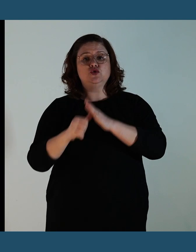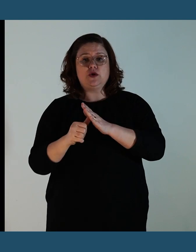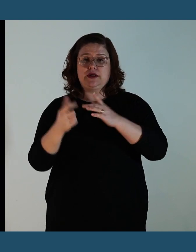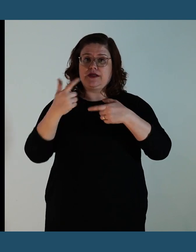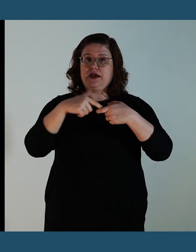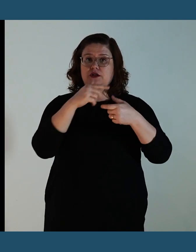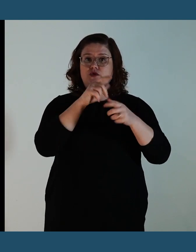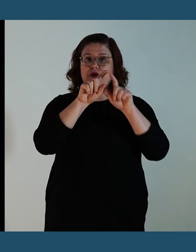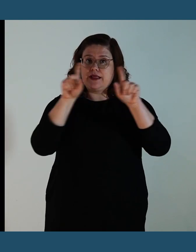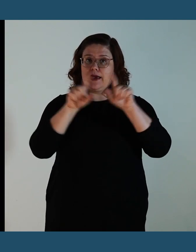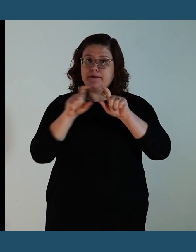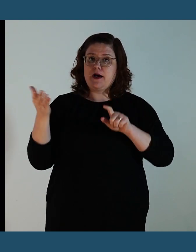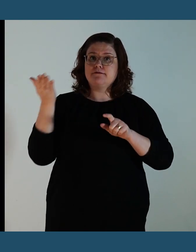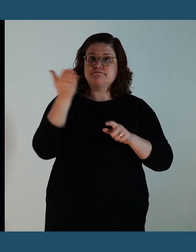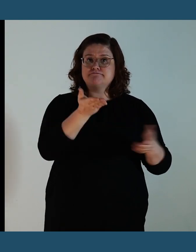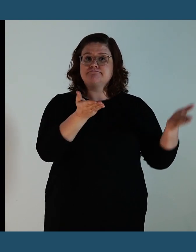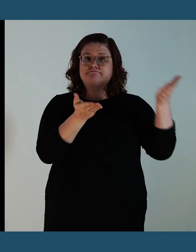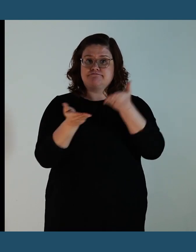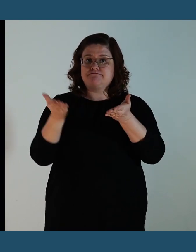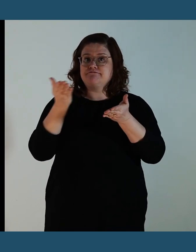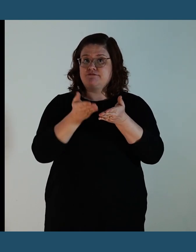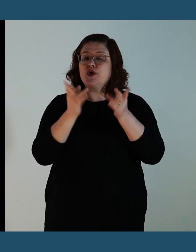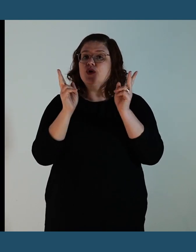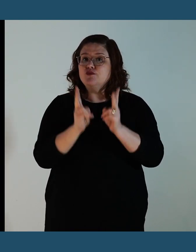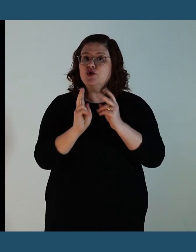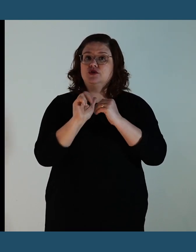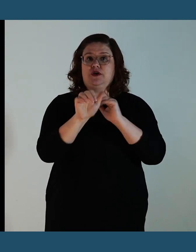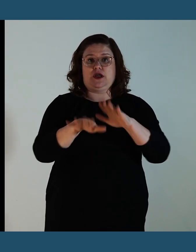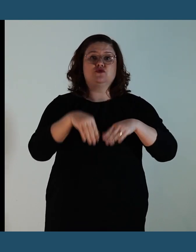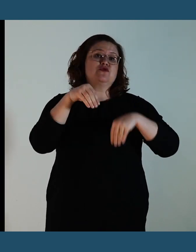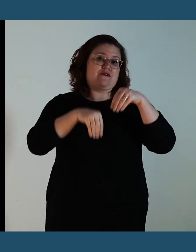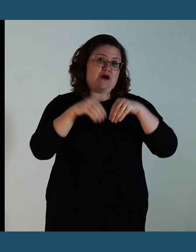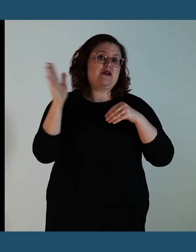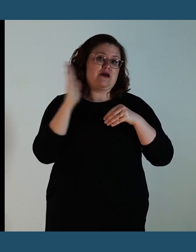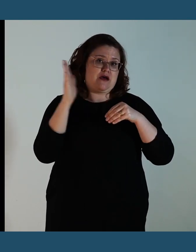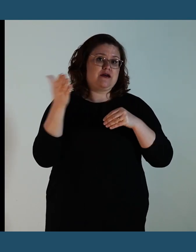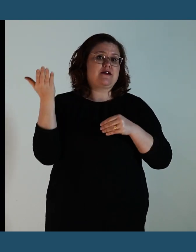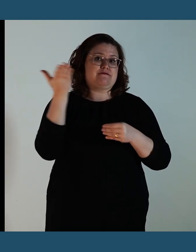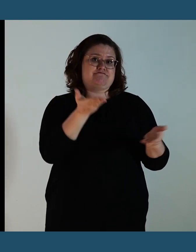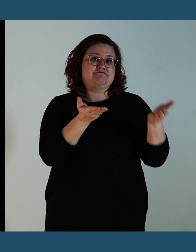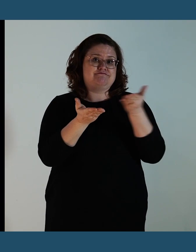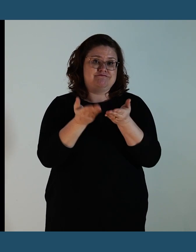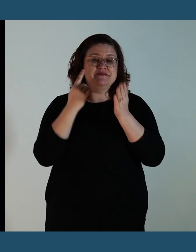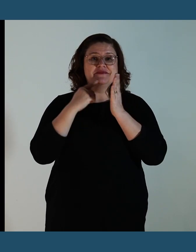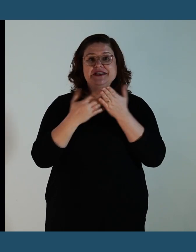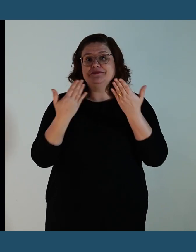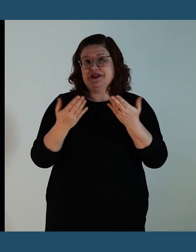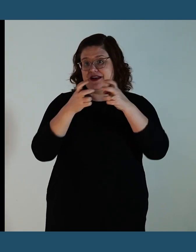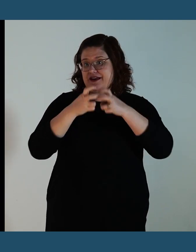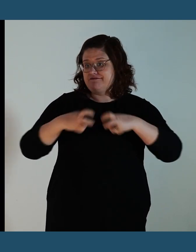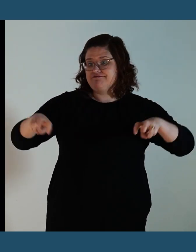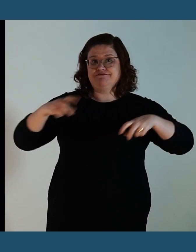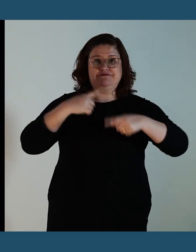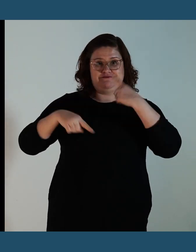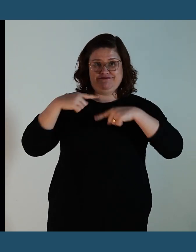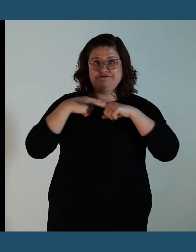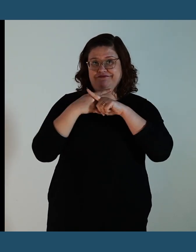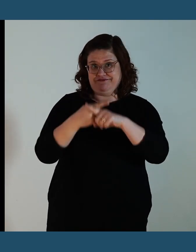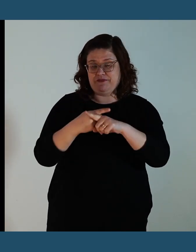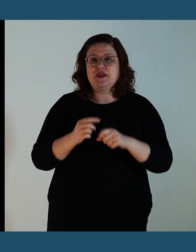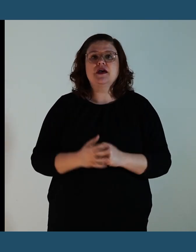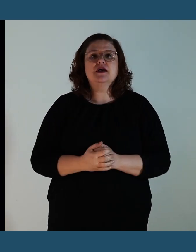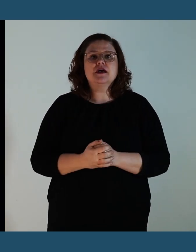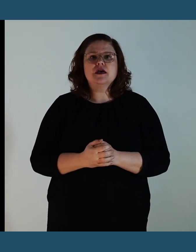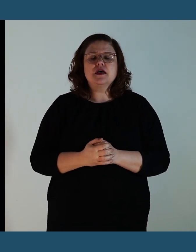kysymyksiä nostetaan esille eduskuntavaalien kampanjavaiheessa, kuten tässä paneelissa tänään.